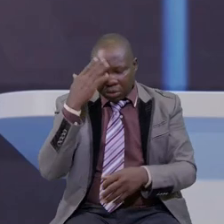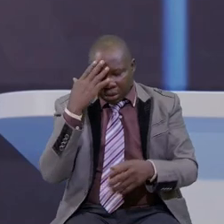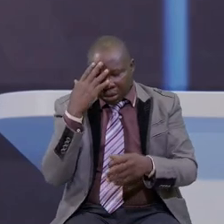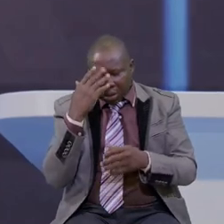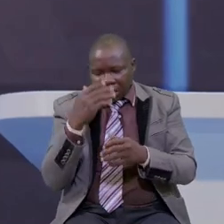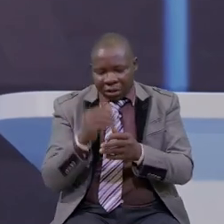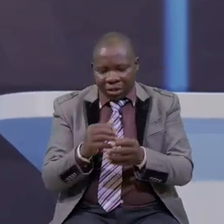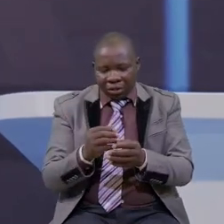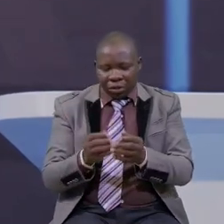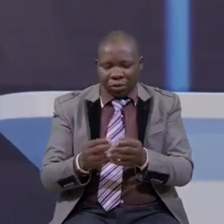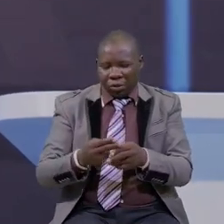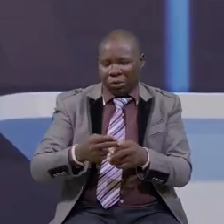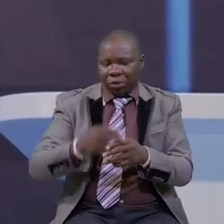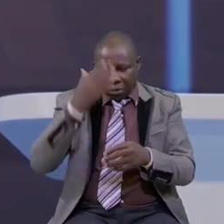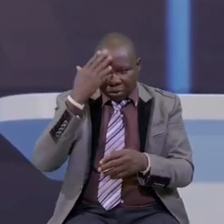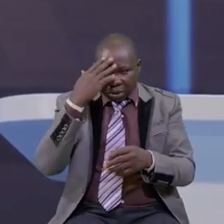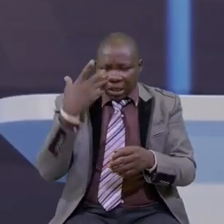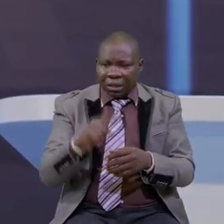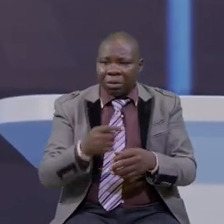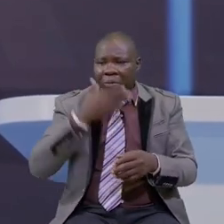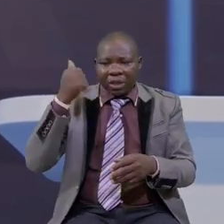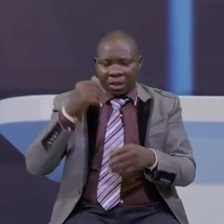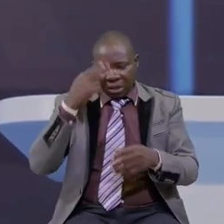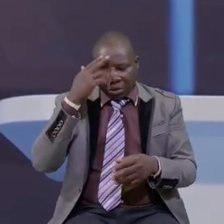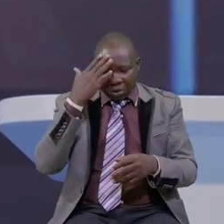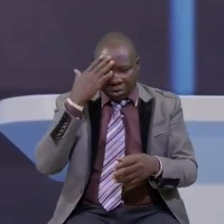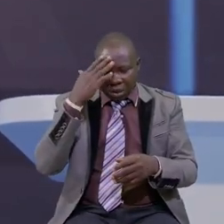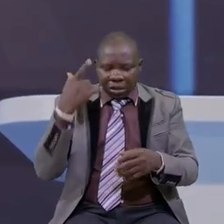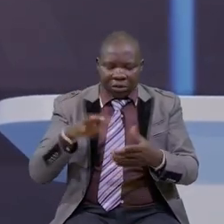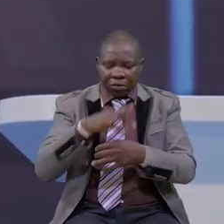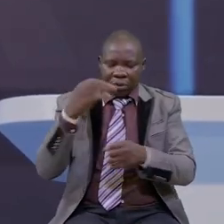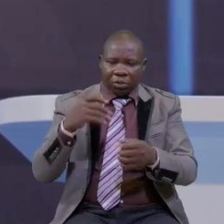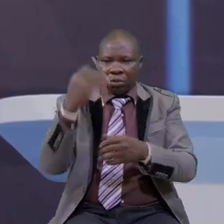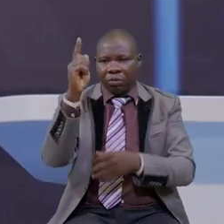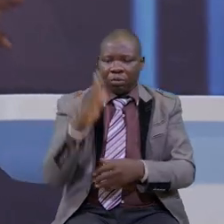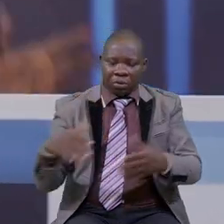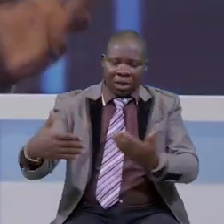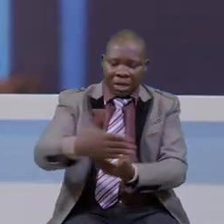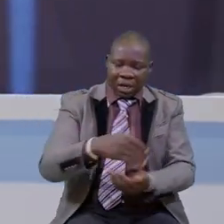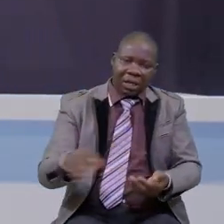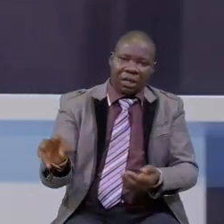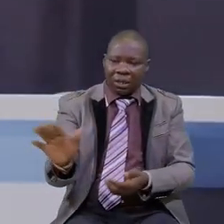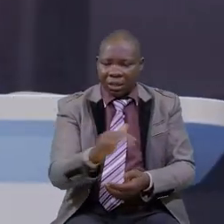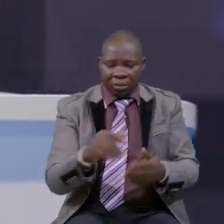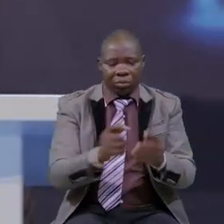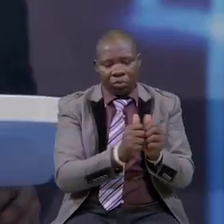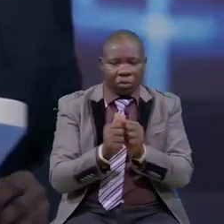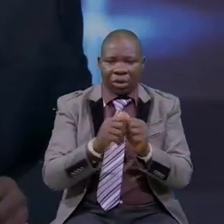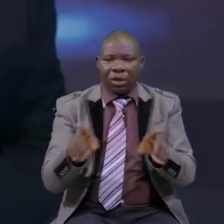et qui a une meilleure connaissance après. L'Esprit de Dieu les rassemble afin que vous ayez